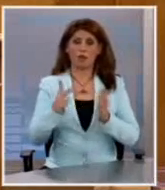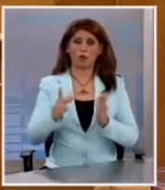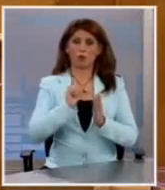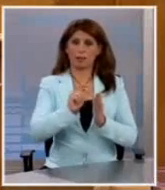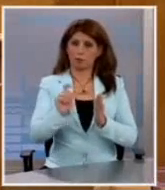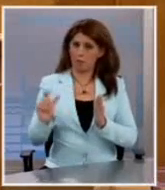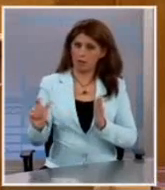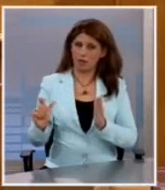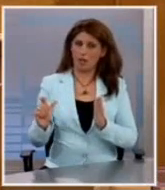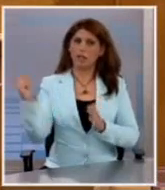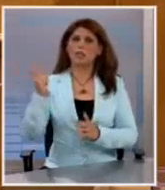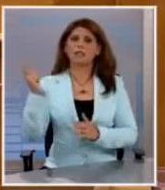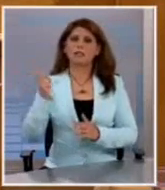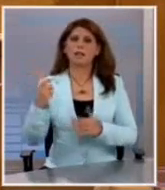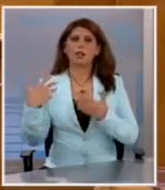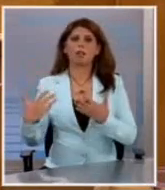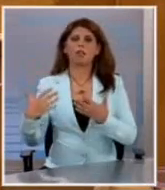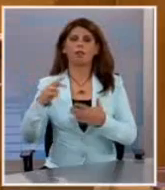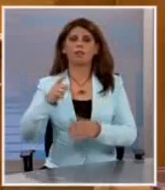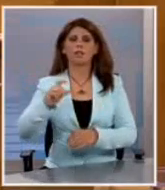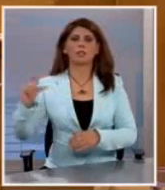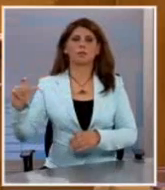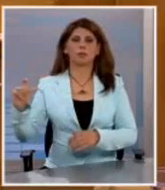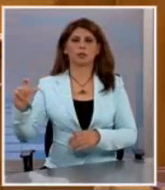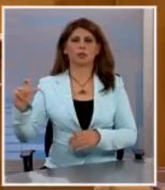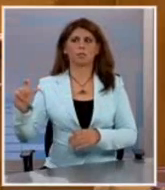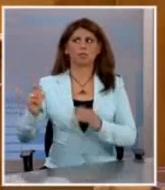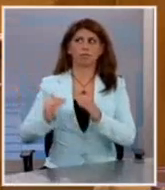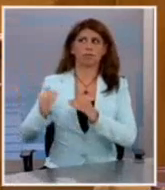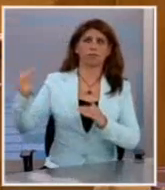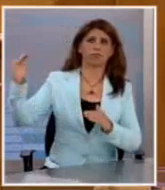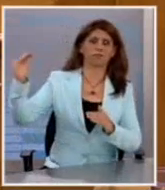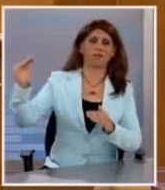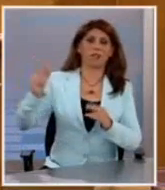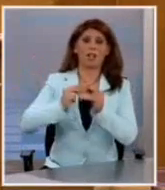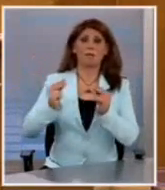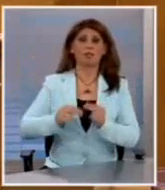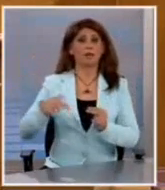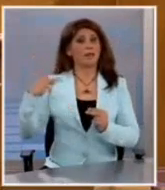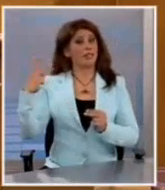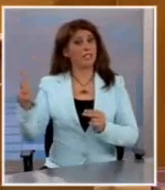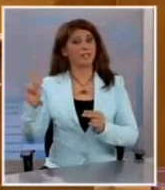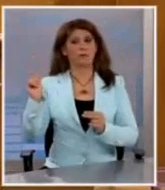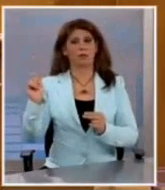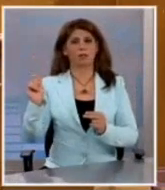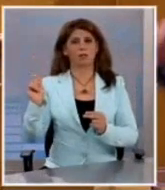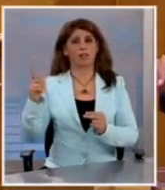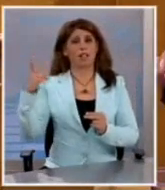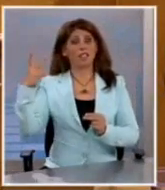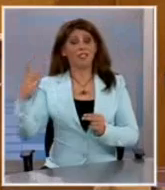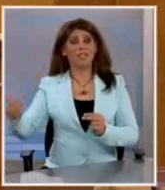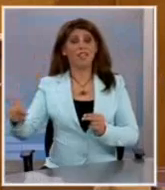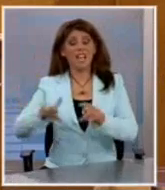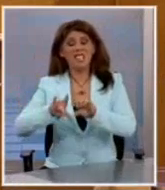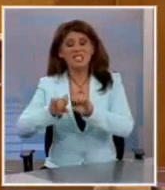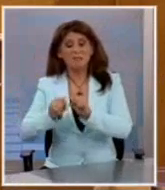5.218.000.000 και οι συντάξεις να είναι 10.840.000.000. Είναι αποτέλεσμα της δικής σας πολιτικής. Τα σπασμένα τα δικά σας καλεί